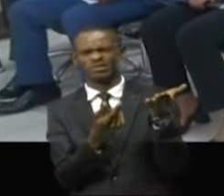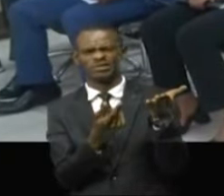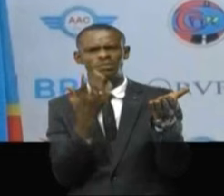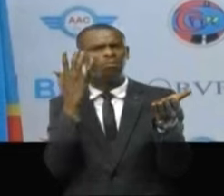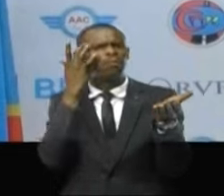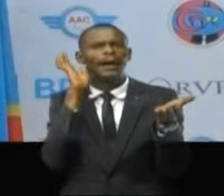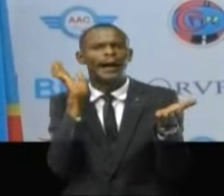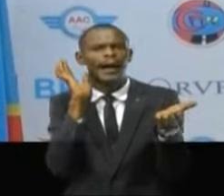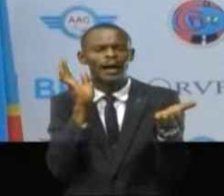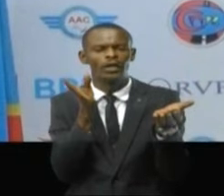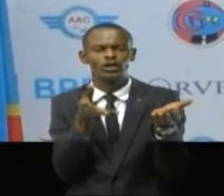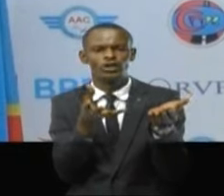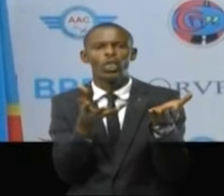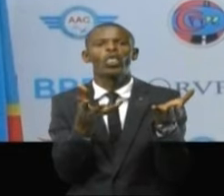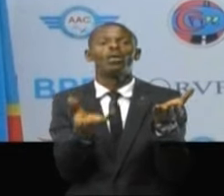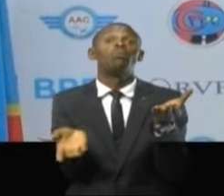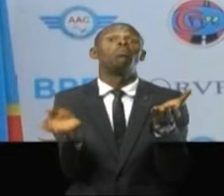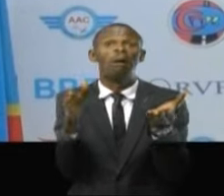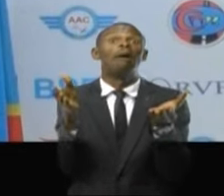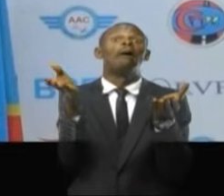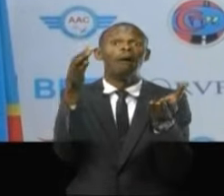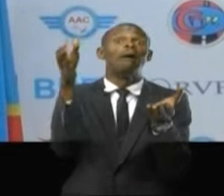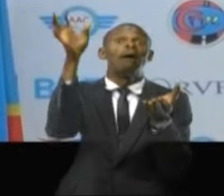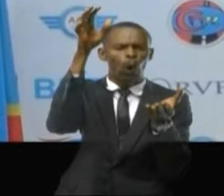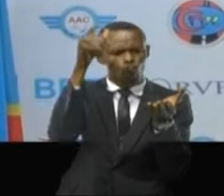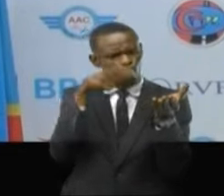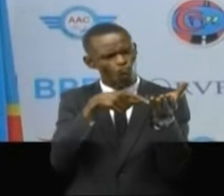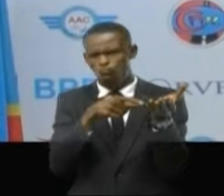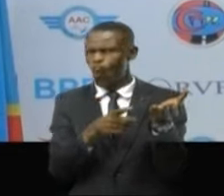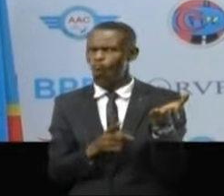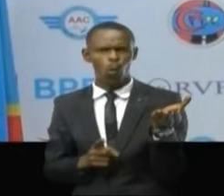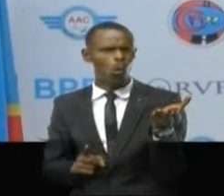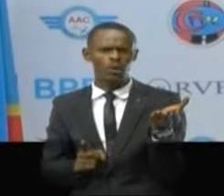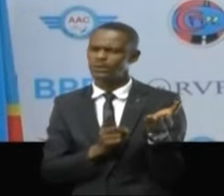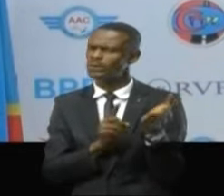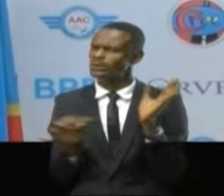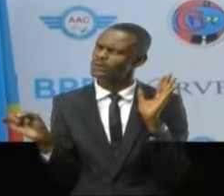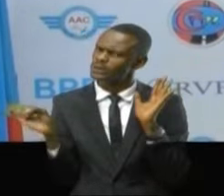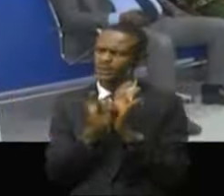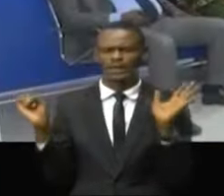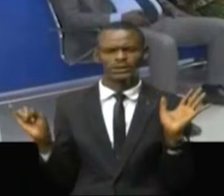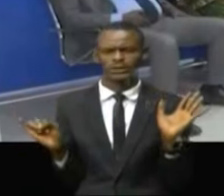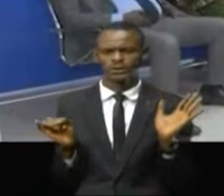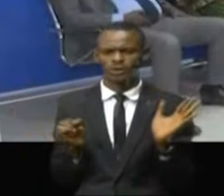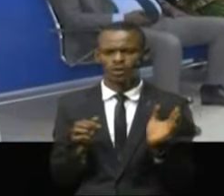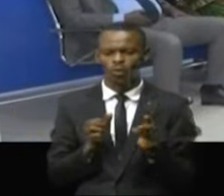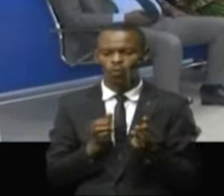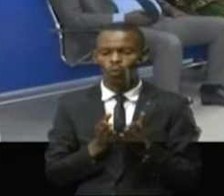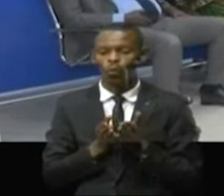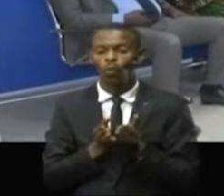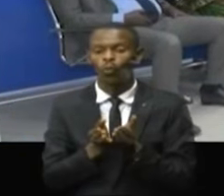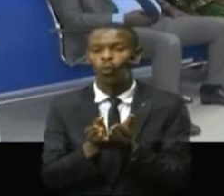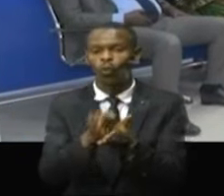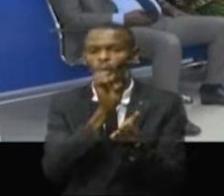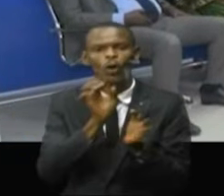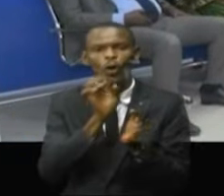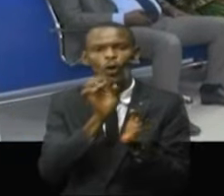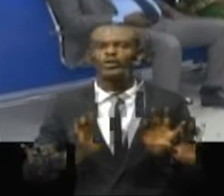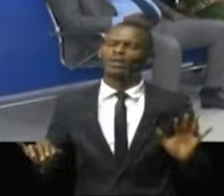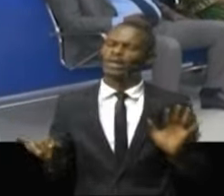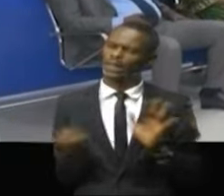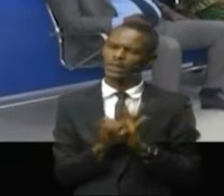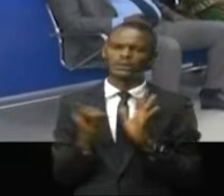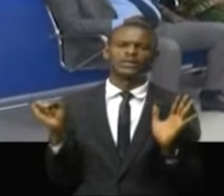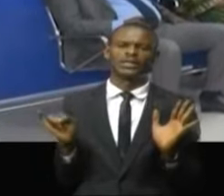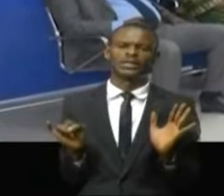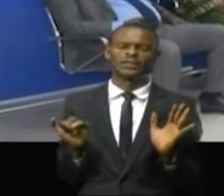flottantes. Une centaine d'embarcations non en règle ont été interdites de naviguer sur le fleuve Congo. Marc Kilali Kombo a